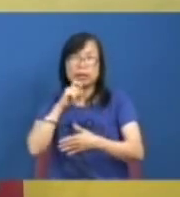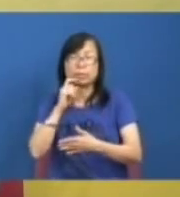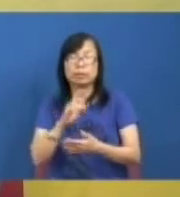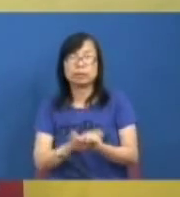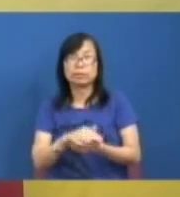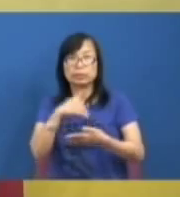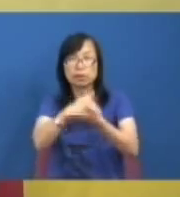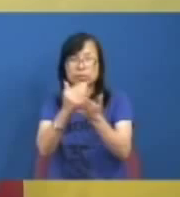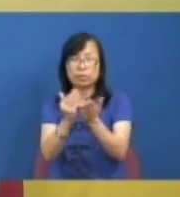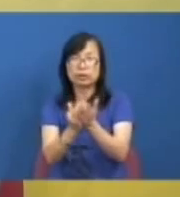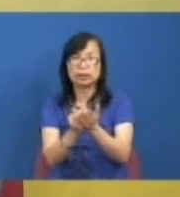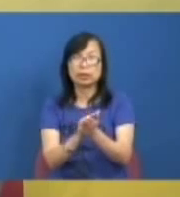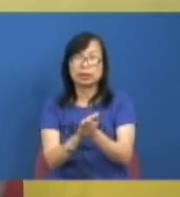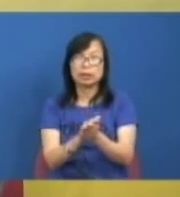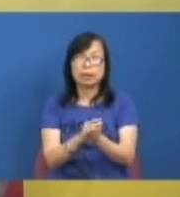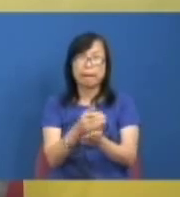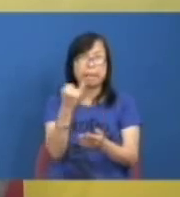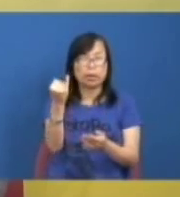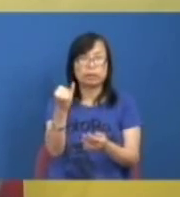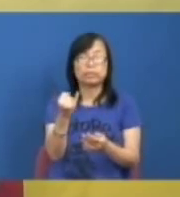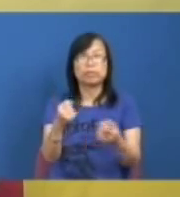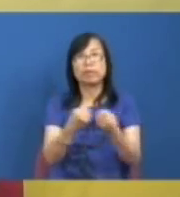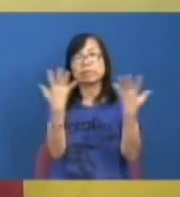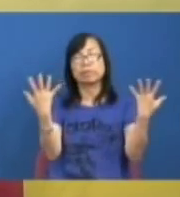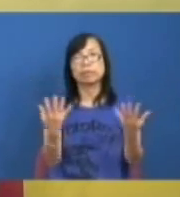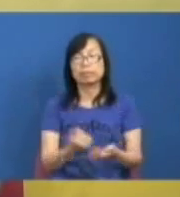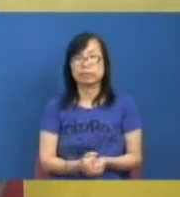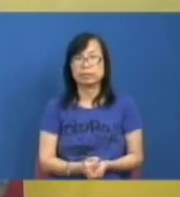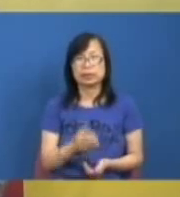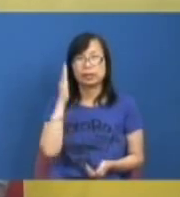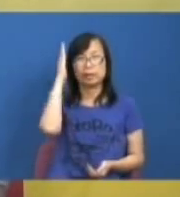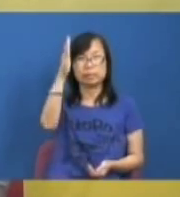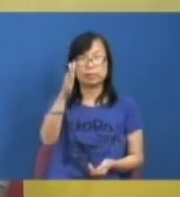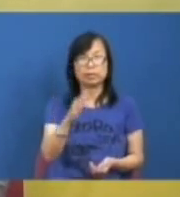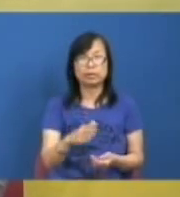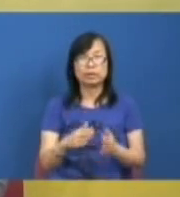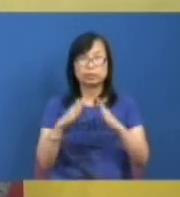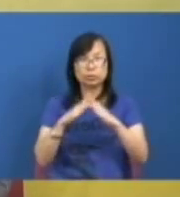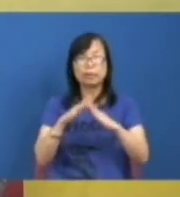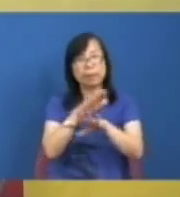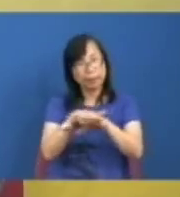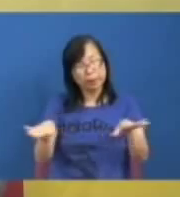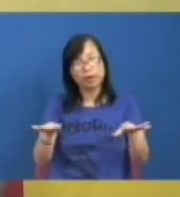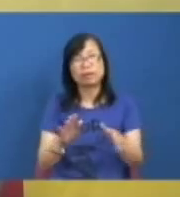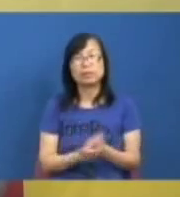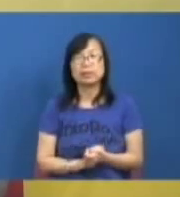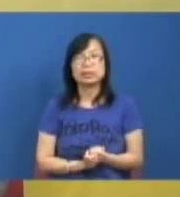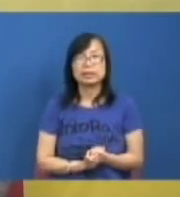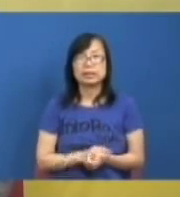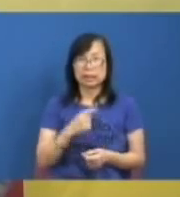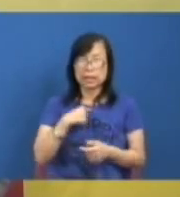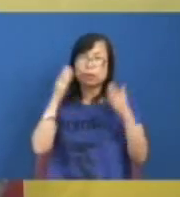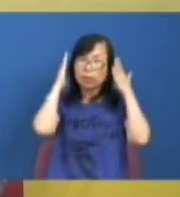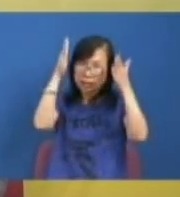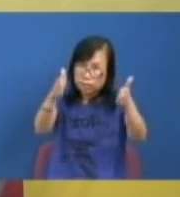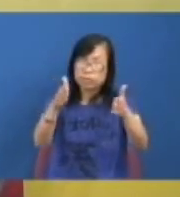什麼 不吉利的事情發生啦，是不是都是希望大家安居樂業，希望大家呢、就是、真的很關注這